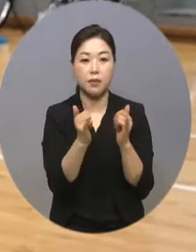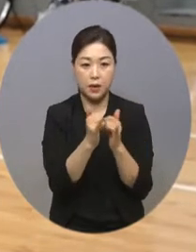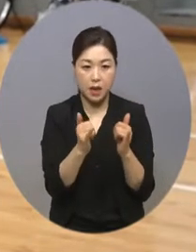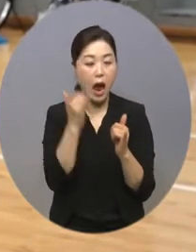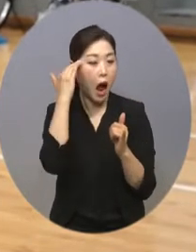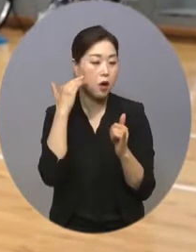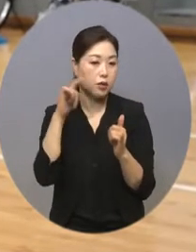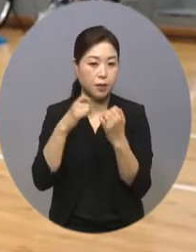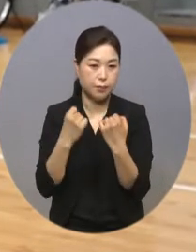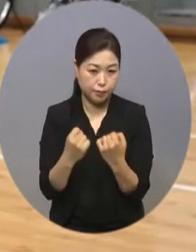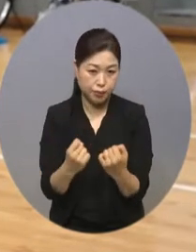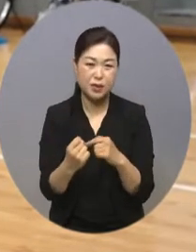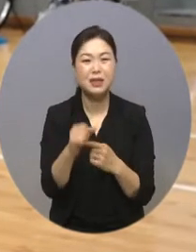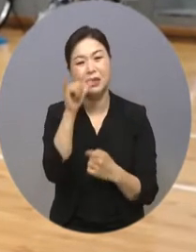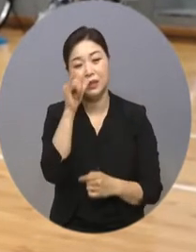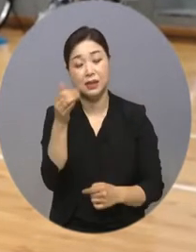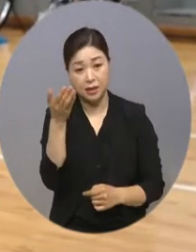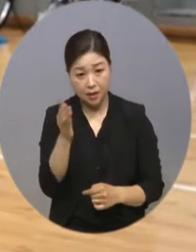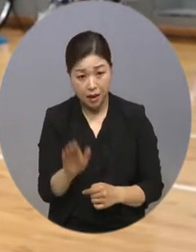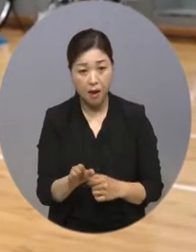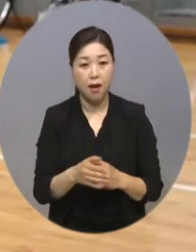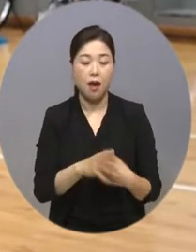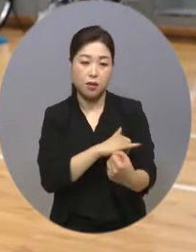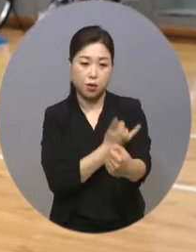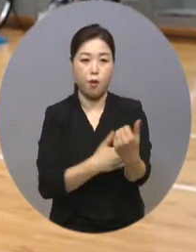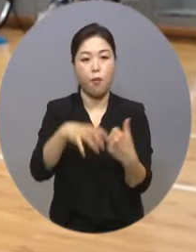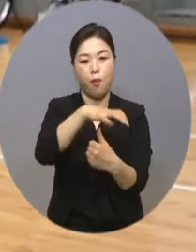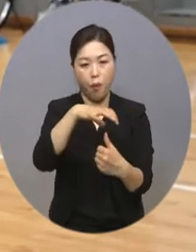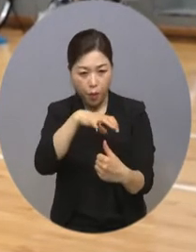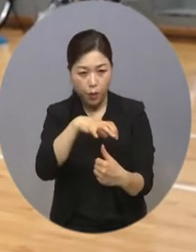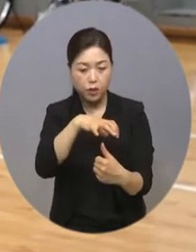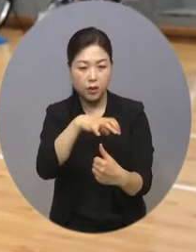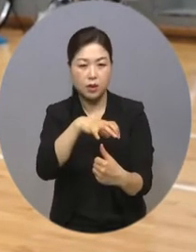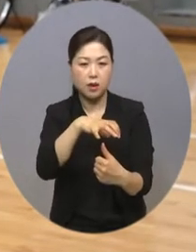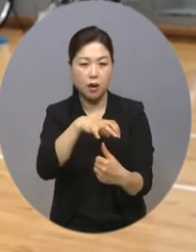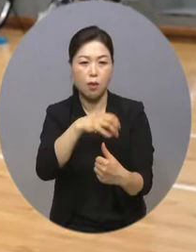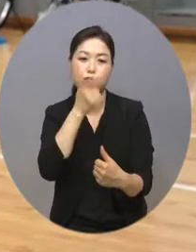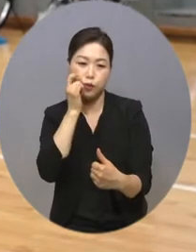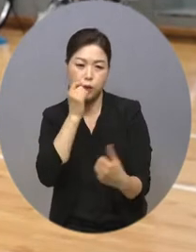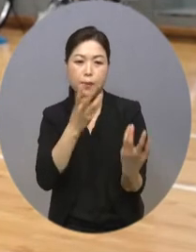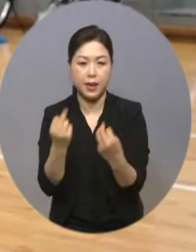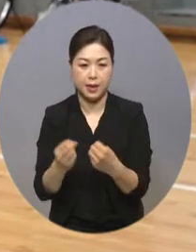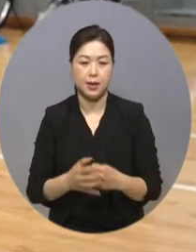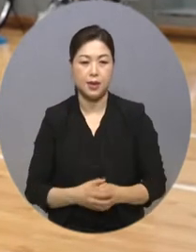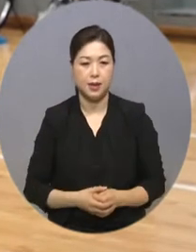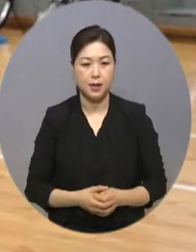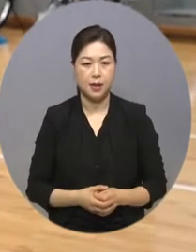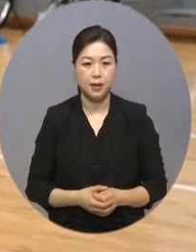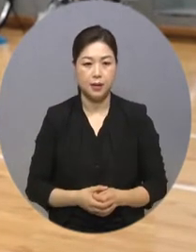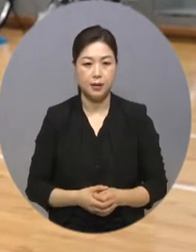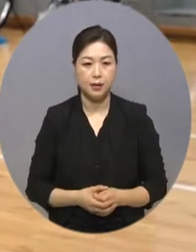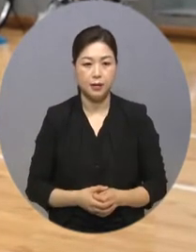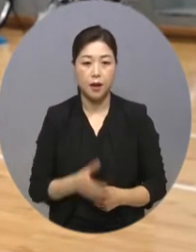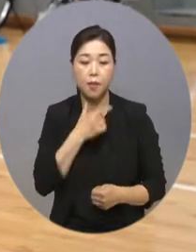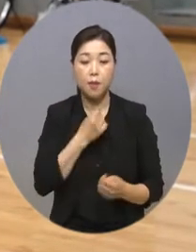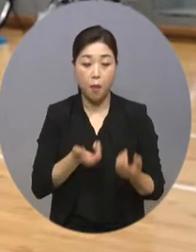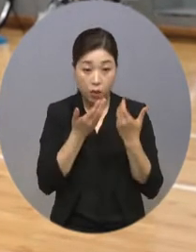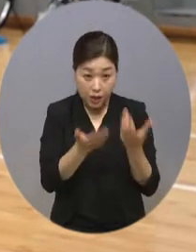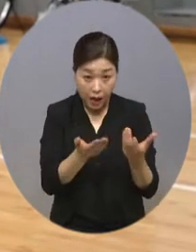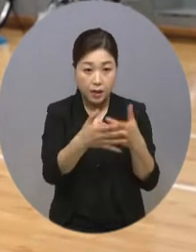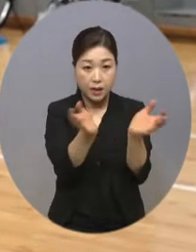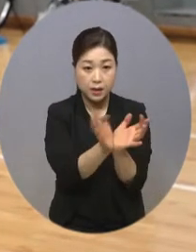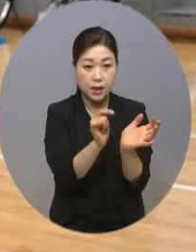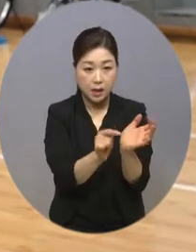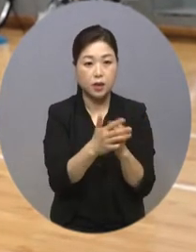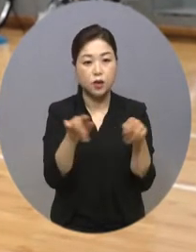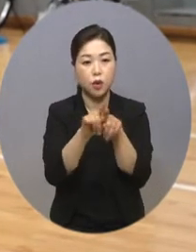많이 올라왔음에도 불구하고 인권보호는 아직 이루어지지 않은 경우가 많이 있습니다. 하지만 봉사단체인